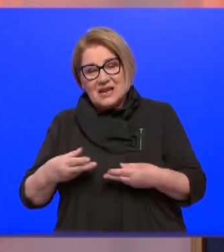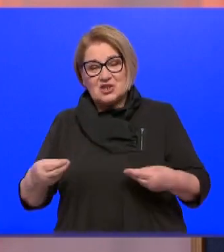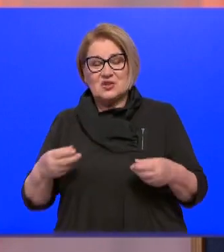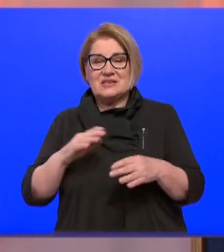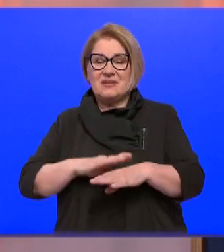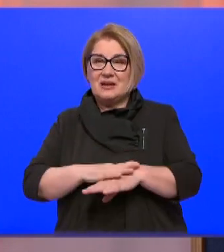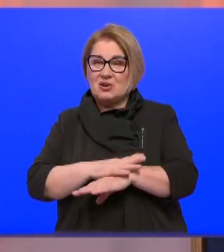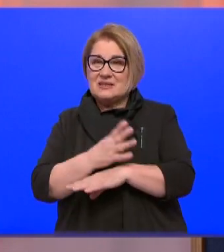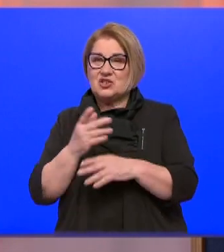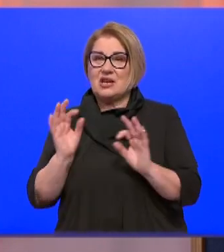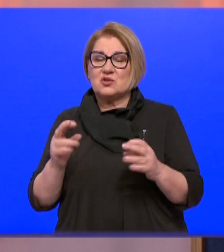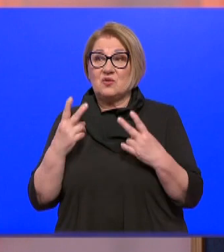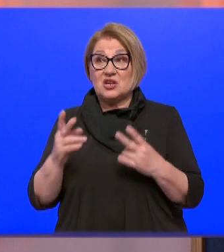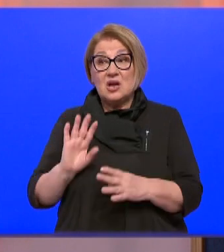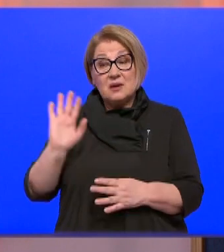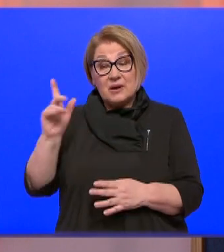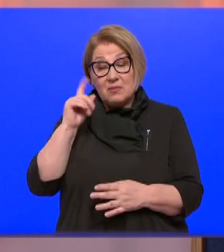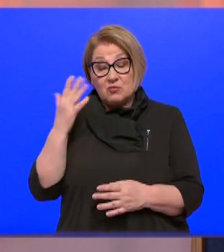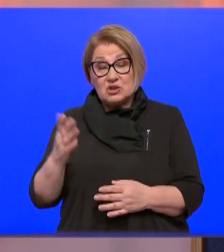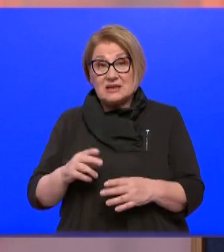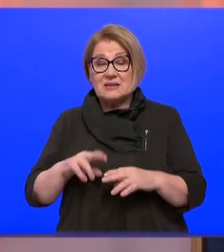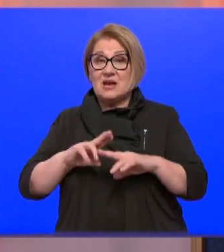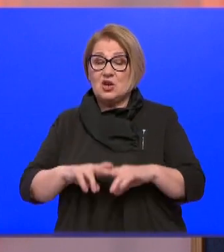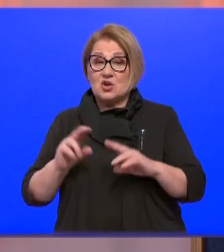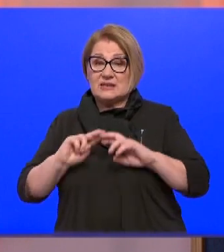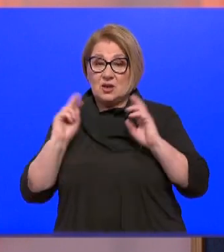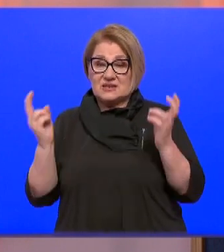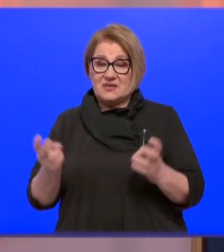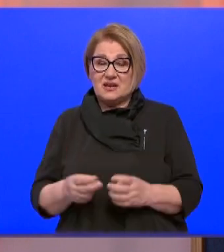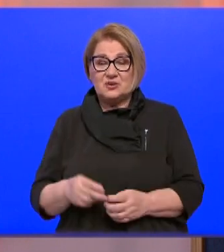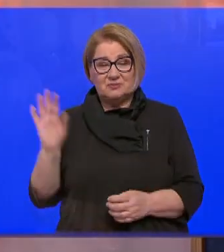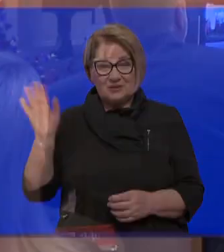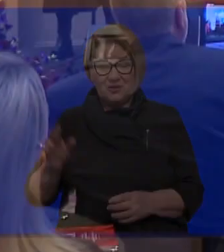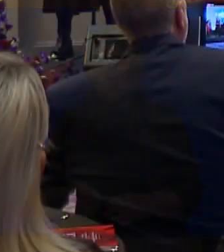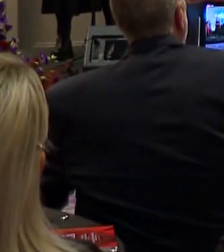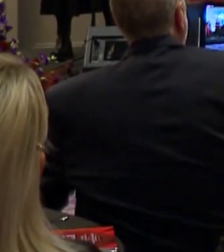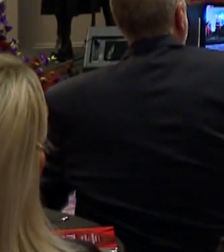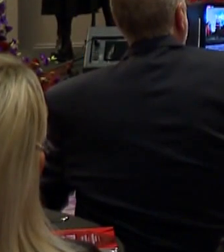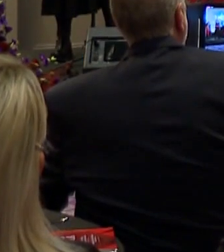Kako prema muškarcima, tako prema cijelom svijetu. Svako vam dobro i poštovanje.